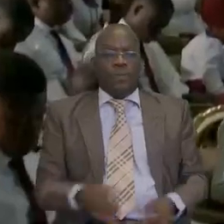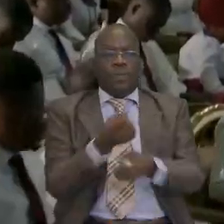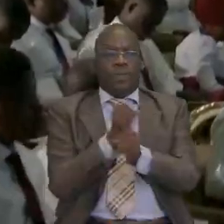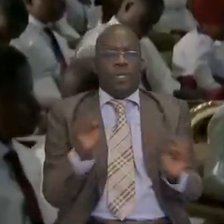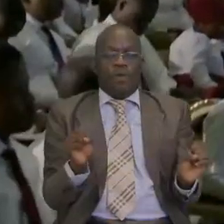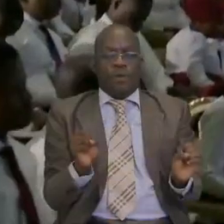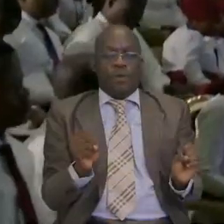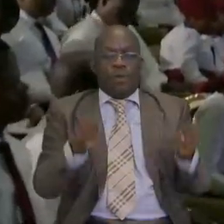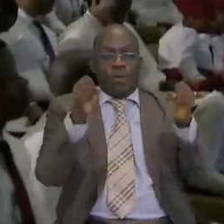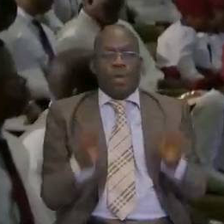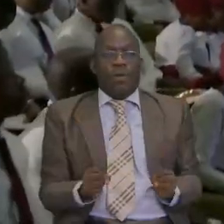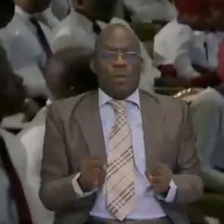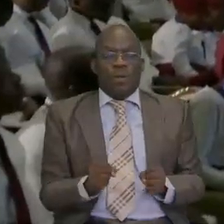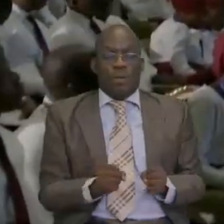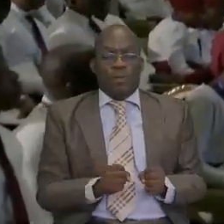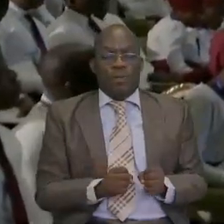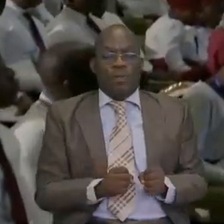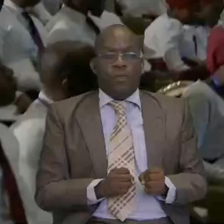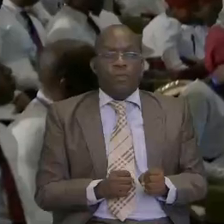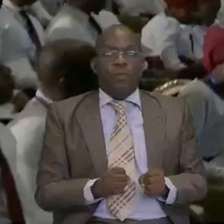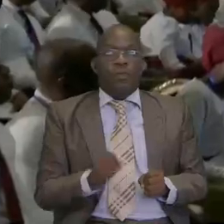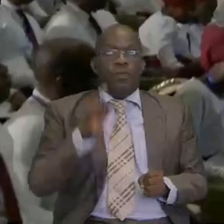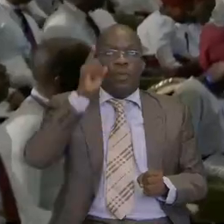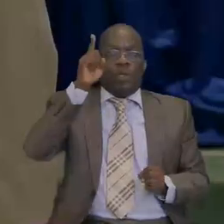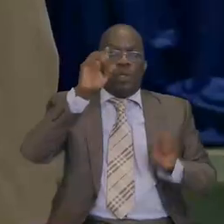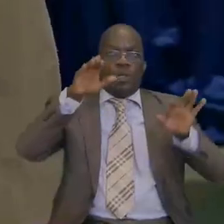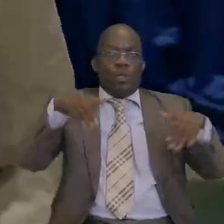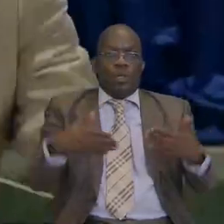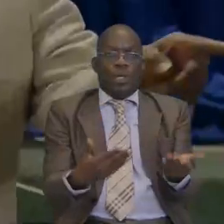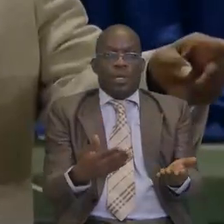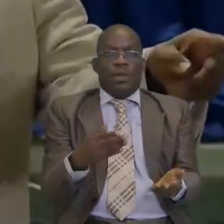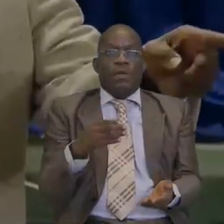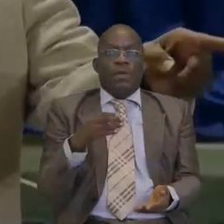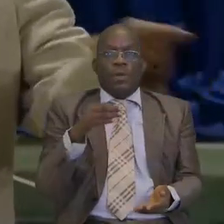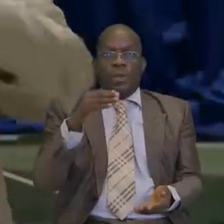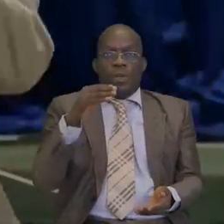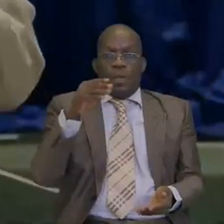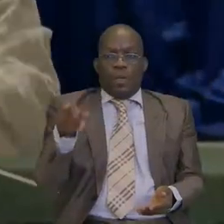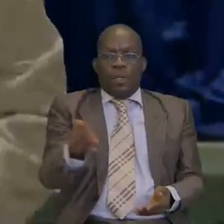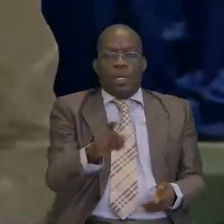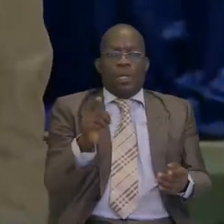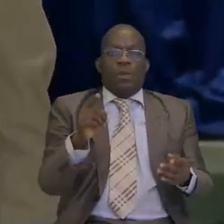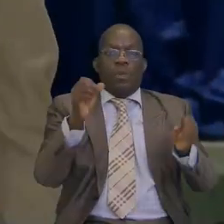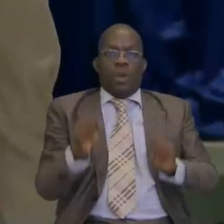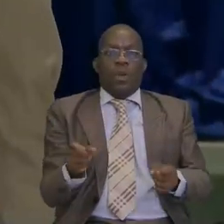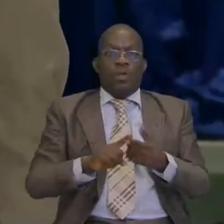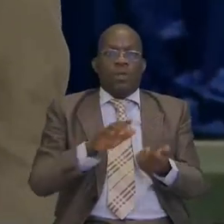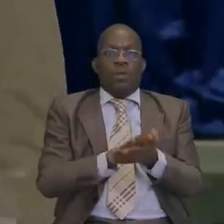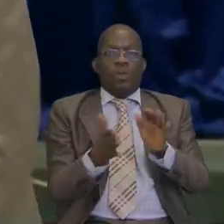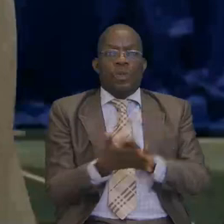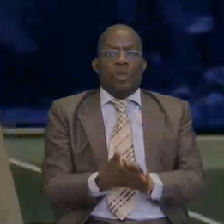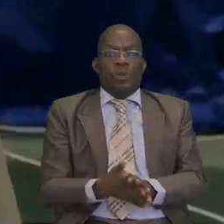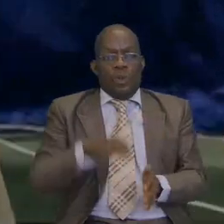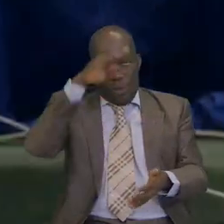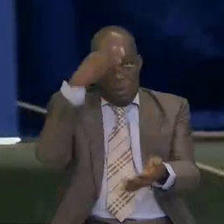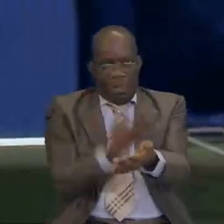Le salut, la puissance, il leur donne la puissance pour devenir fils de Dieu comme ils